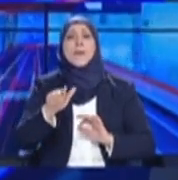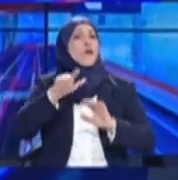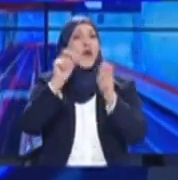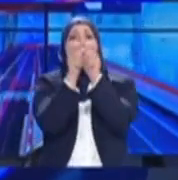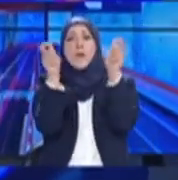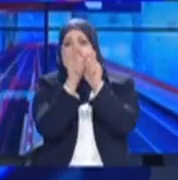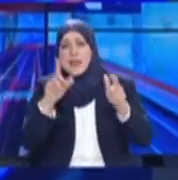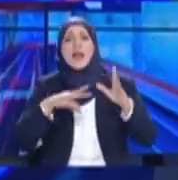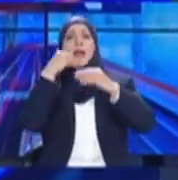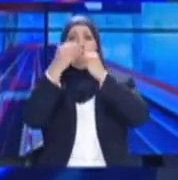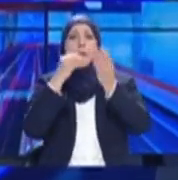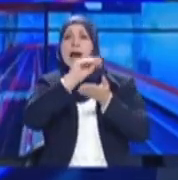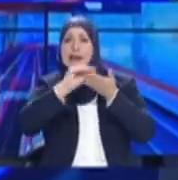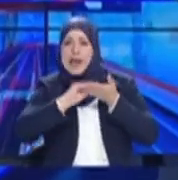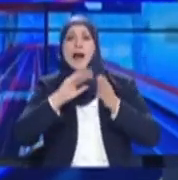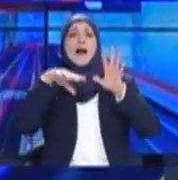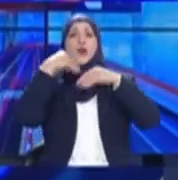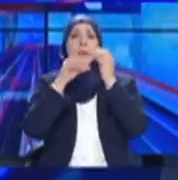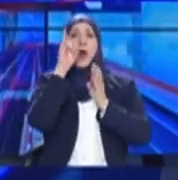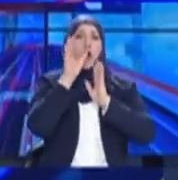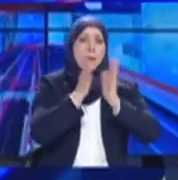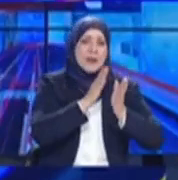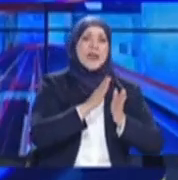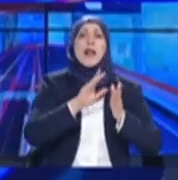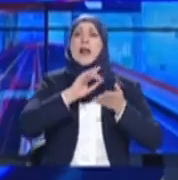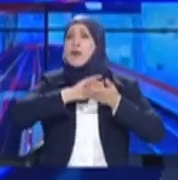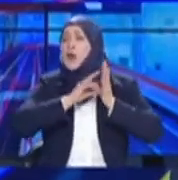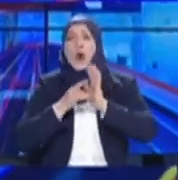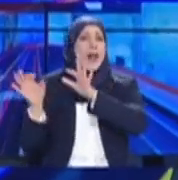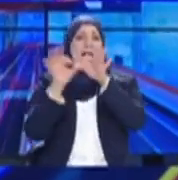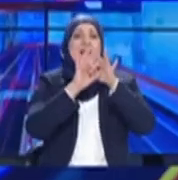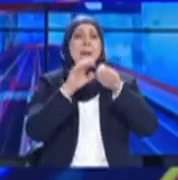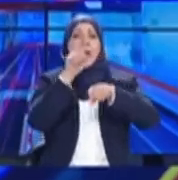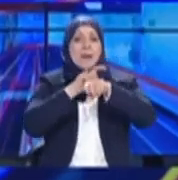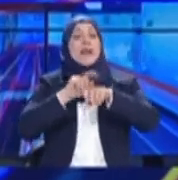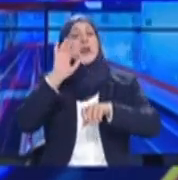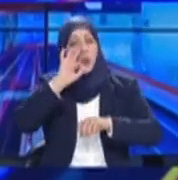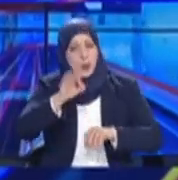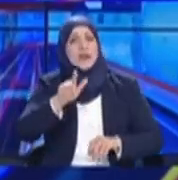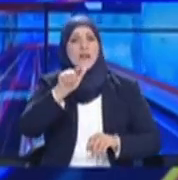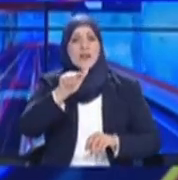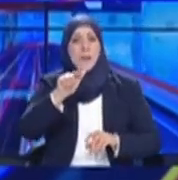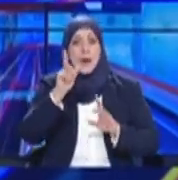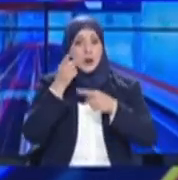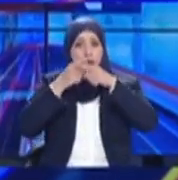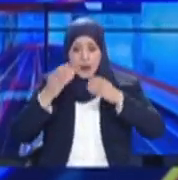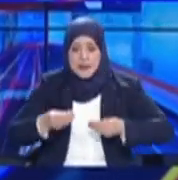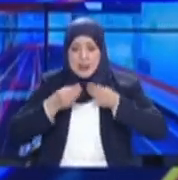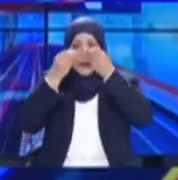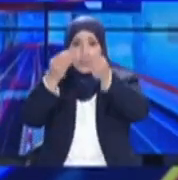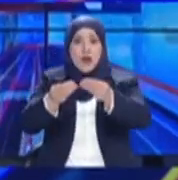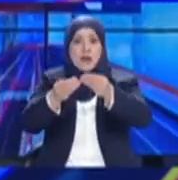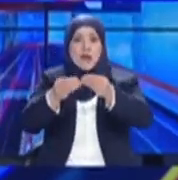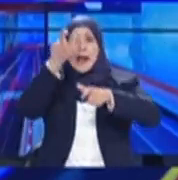او كل الادارات كل المصالح التابعه للبلديه يعني التسويه اضافه الى تزويد